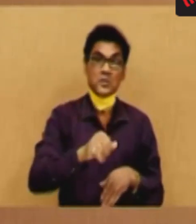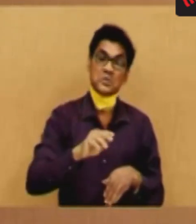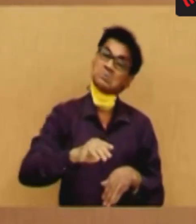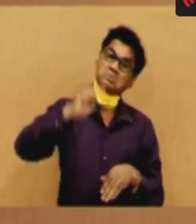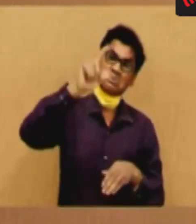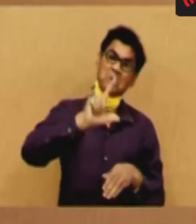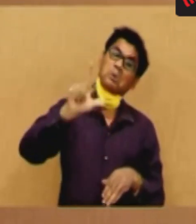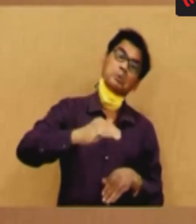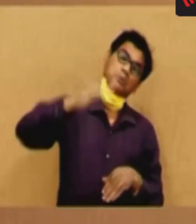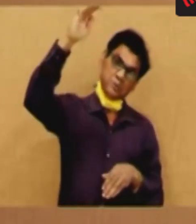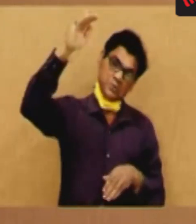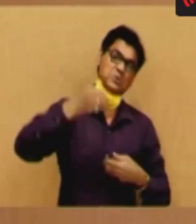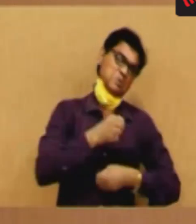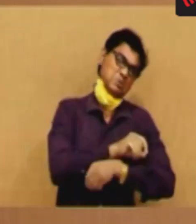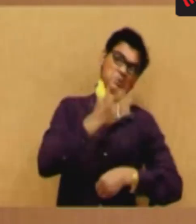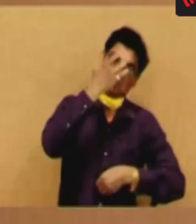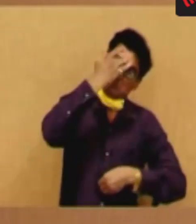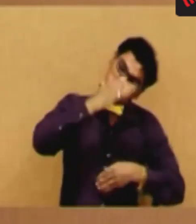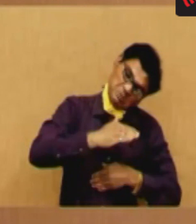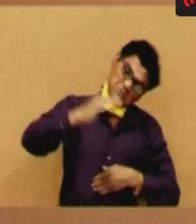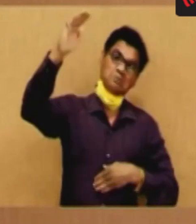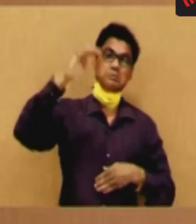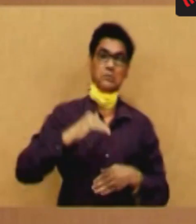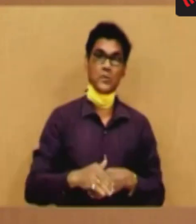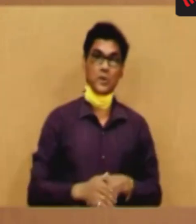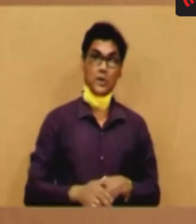44,46,979, ଅର୍ଥାତ୍ ଗତ 24 ଘଣ୍ଟାରେ